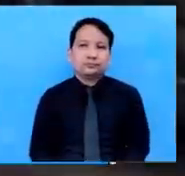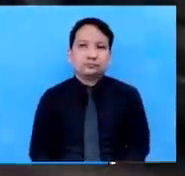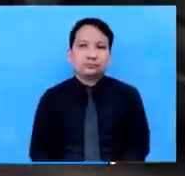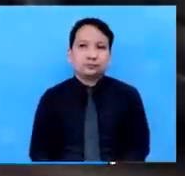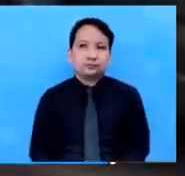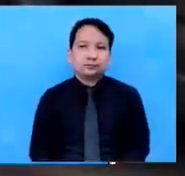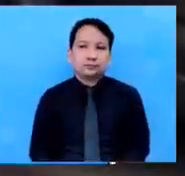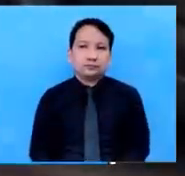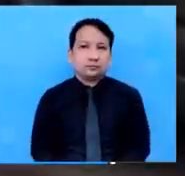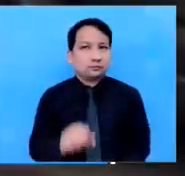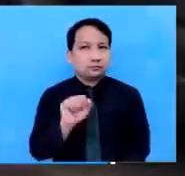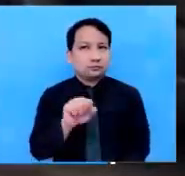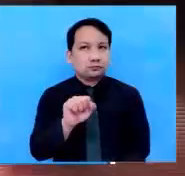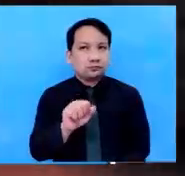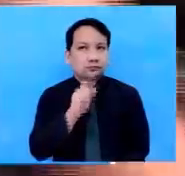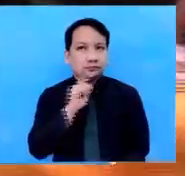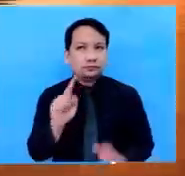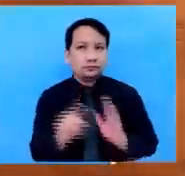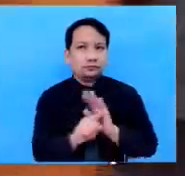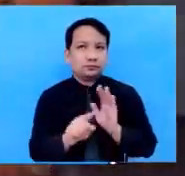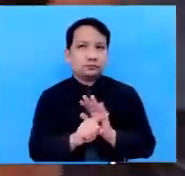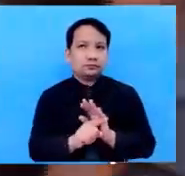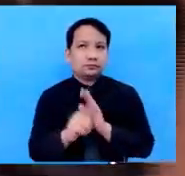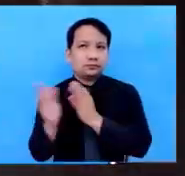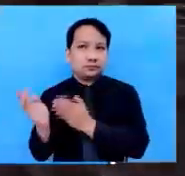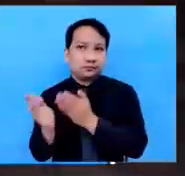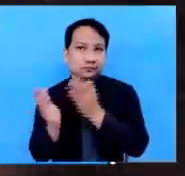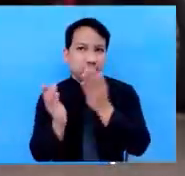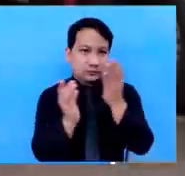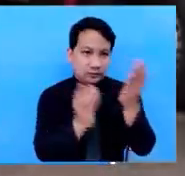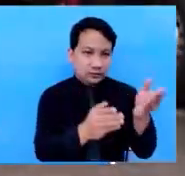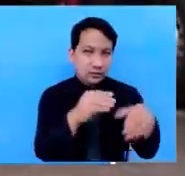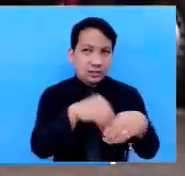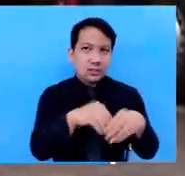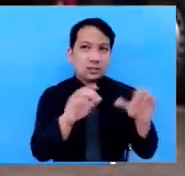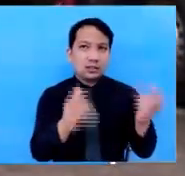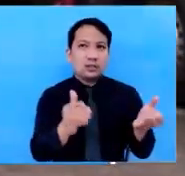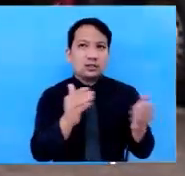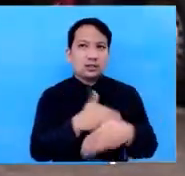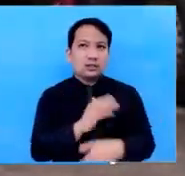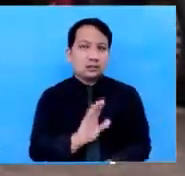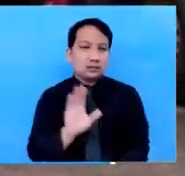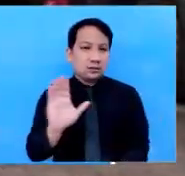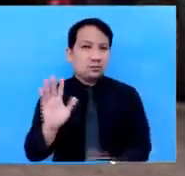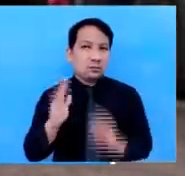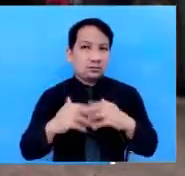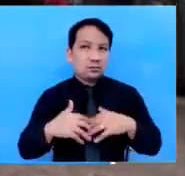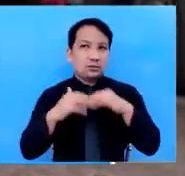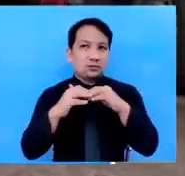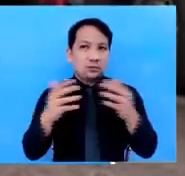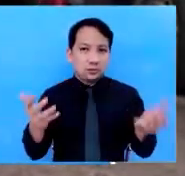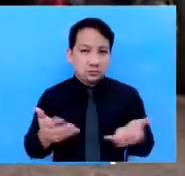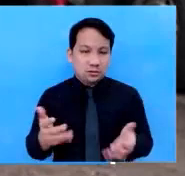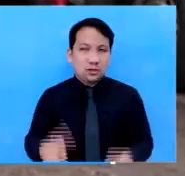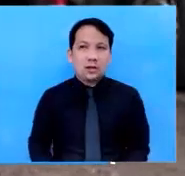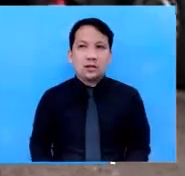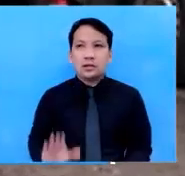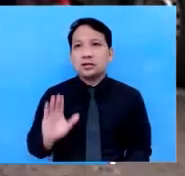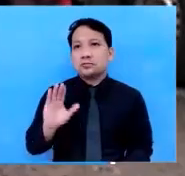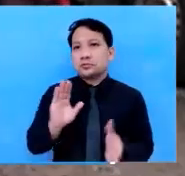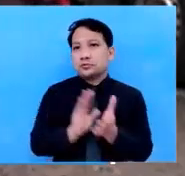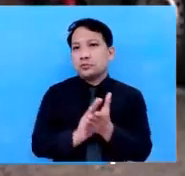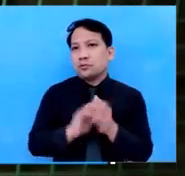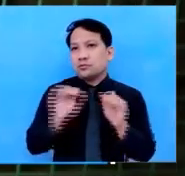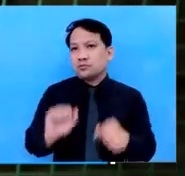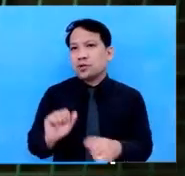Yes, Gretchen, bawal pa rin yung paghahatid ng mga magulang sa loob ng itong building nila dito. So yung mga magulang, pwede silang